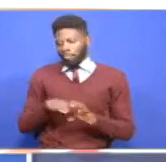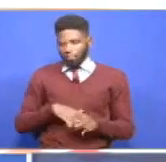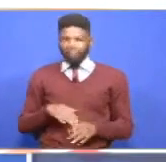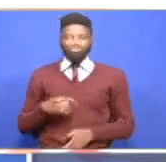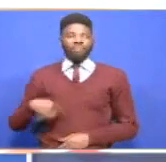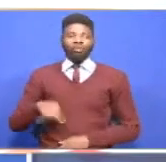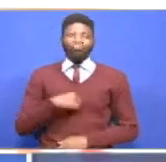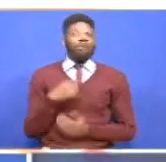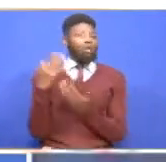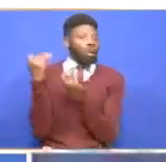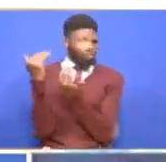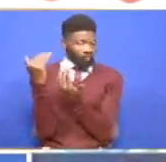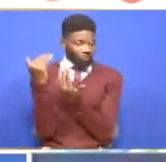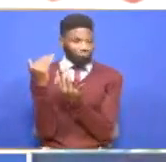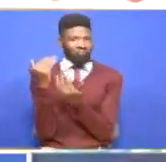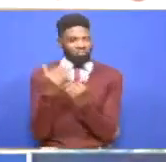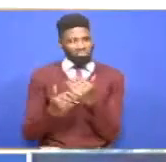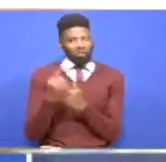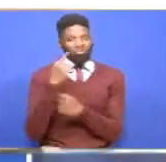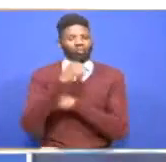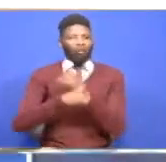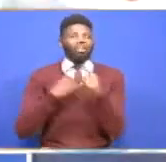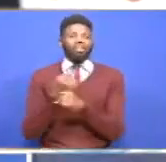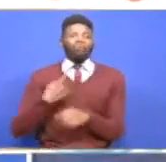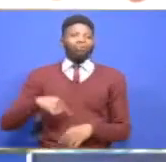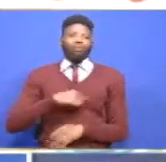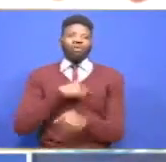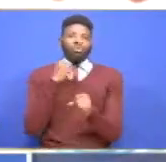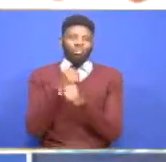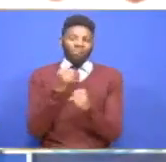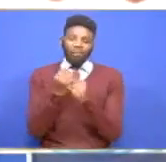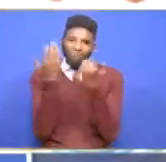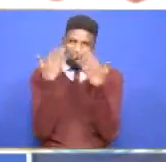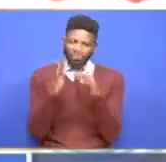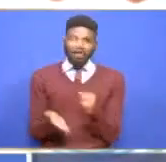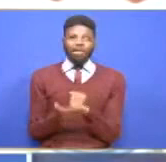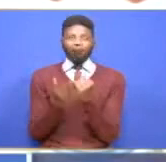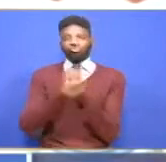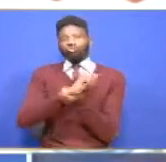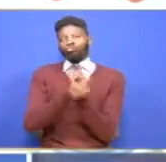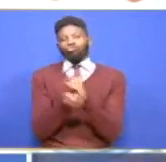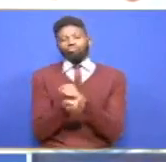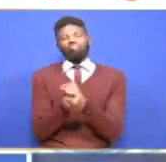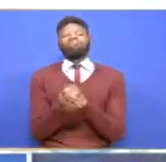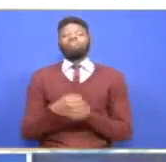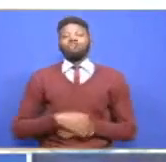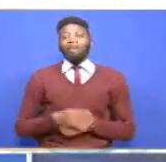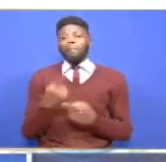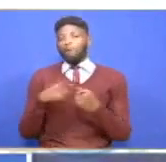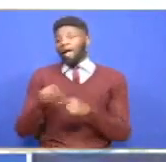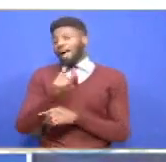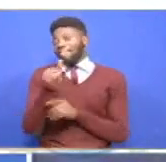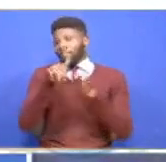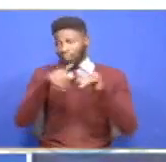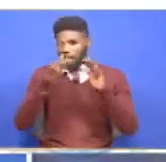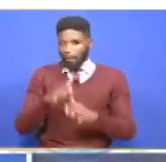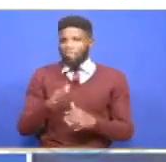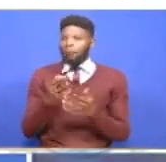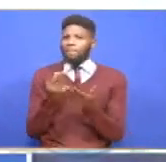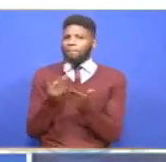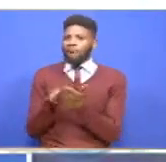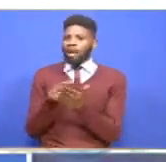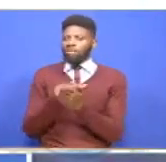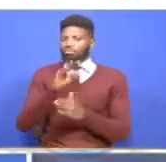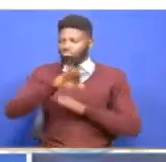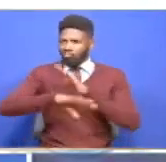Tunatarajia kwa mwaka moja tutakuwa tumefanya hiyo kazi ya kuirekebisha. Lakini kuna wakulima pia waliweka samani, pesa yao.